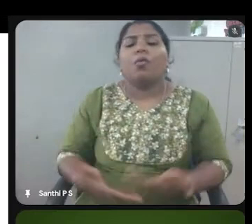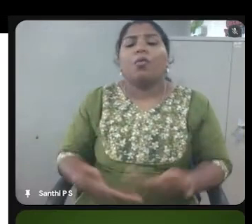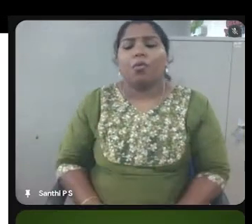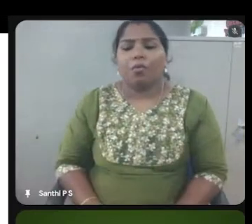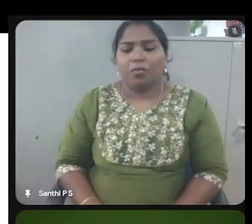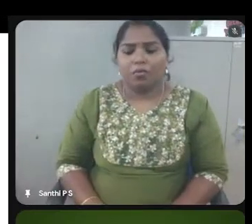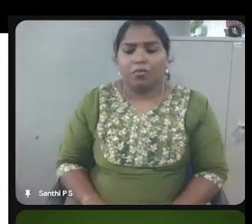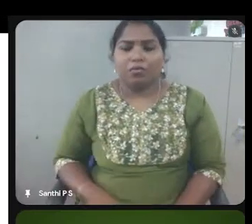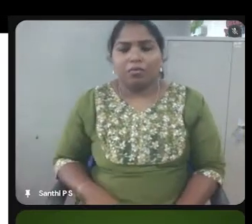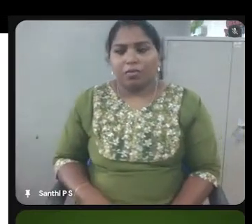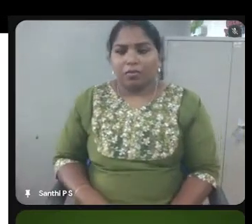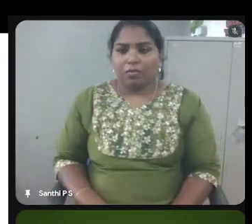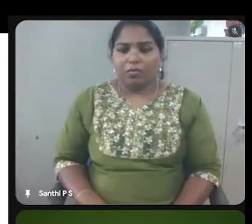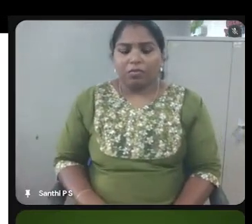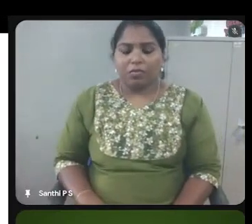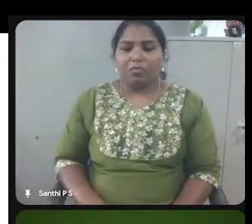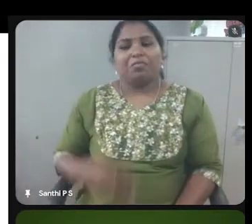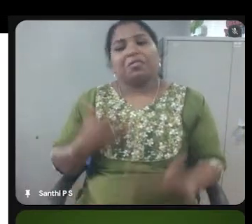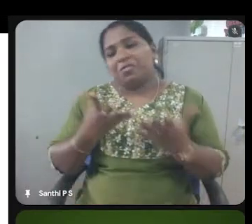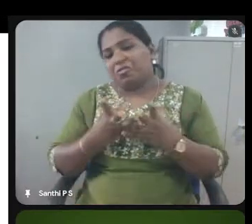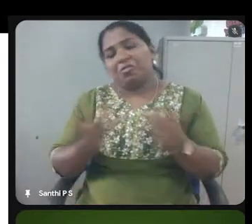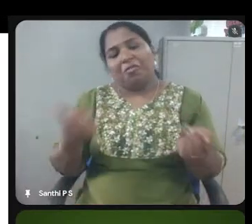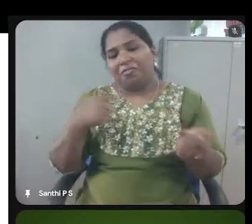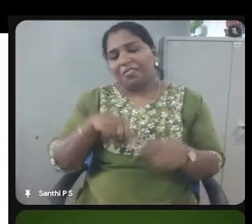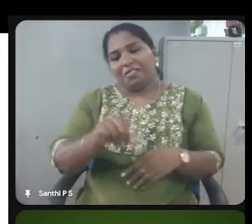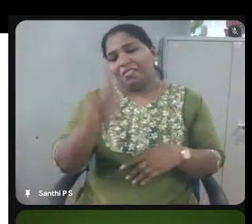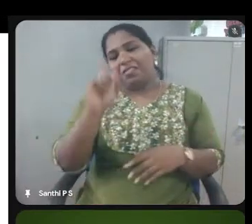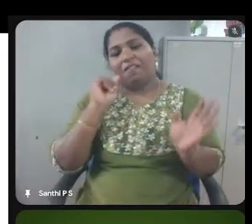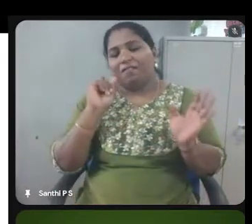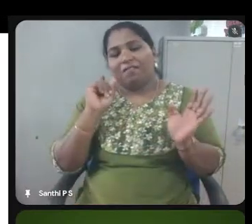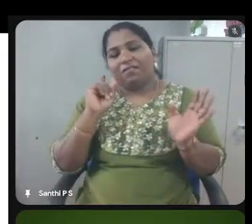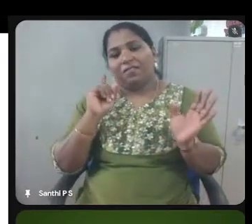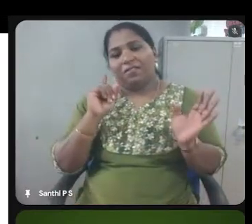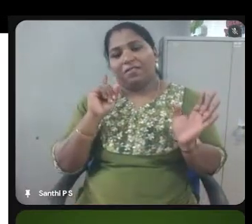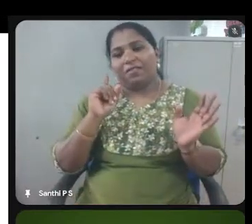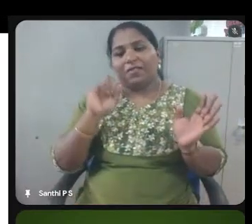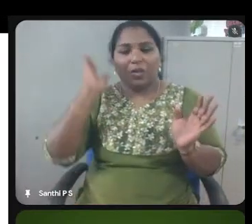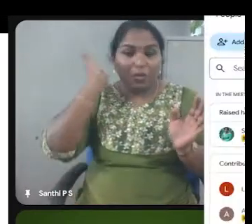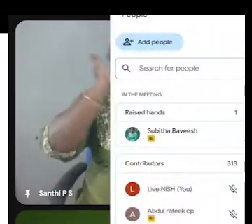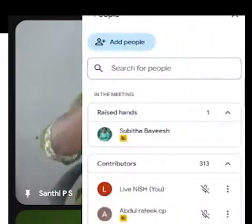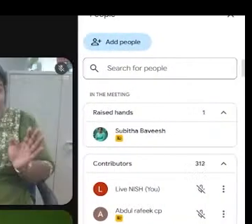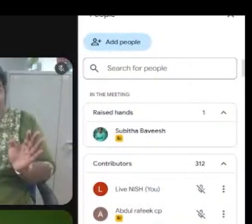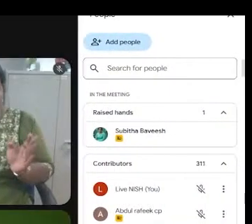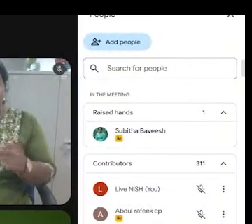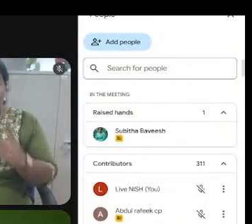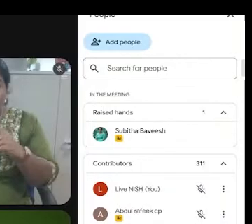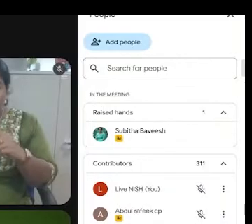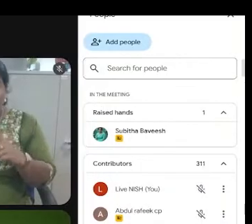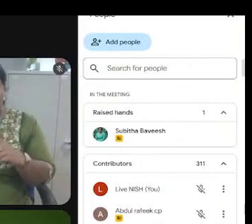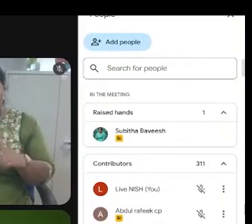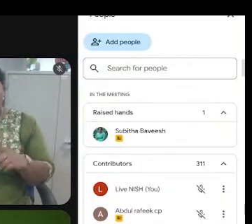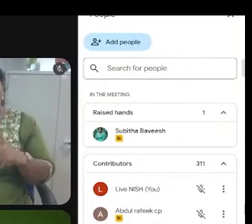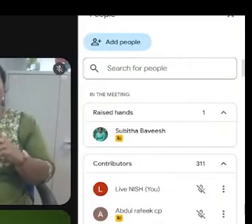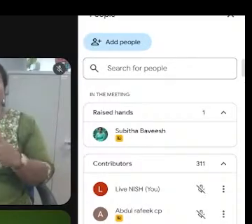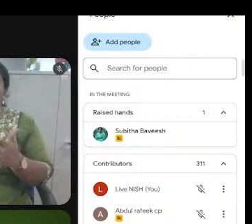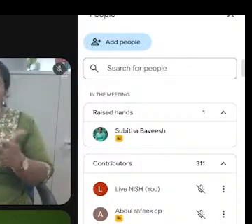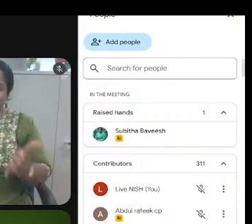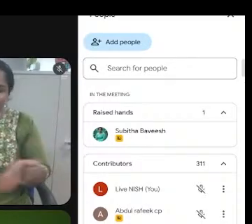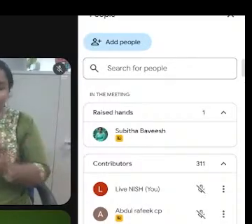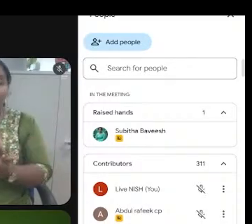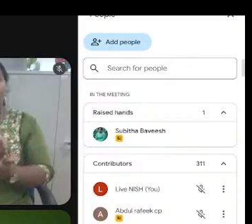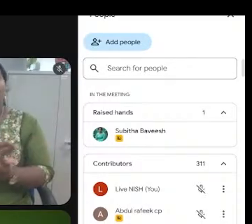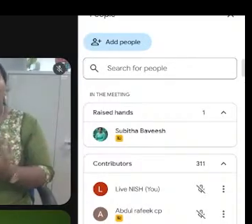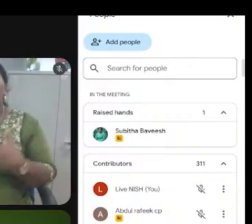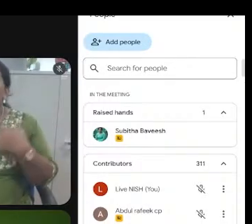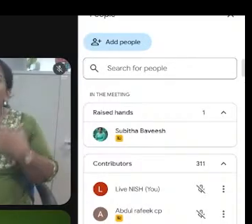അതിന് സൊല്യൂഷൻ സത്യം അത് നിങ്ങൾ തന്നെ കണ്ടെത്തേണ്ട സൊല്യൂഷനാണ്. കാരണം കുട്ടിയെ എങ്ങനെയൊക്കെ സ്ക്രീൻ കാണിക്കാതിരിക്കാം എന്നുള്ളത് നമ്മൾ ഒന്നുകിൽ ഇപ്പം ഒരു